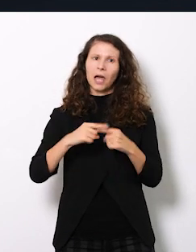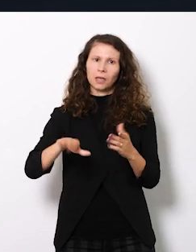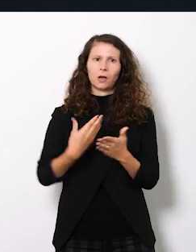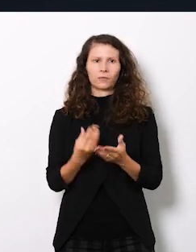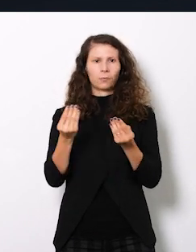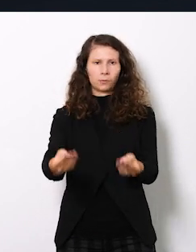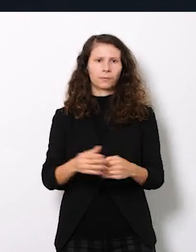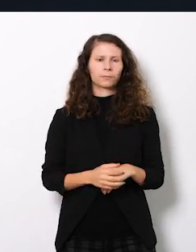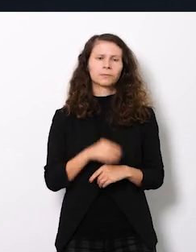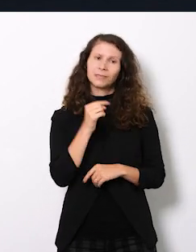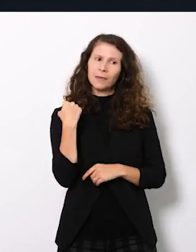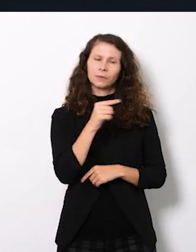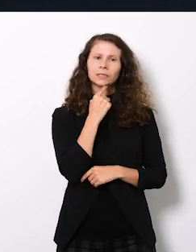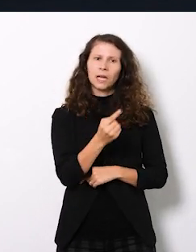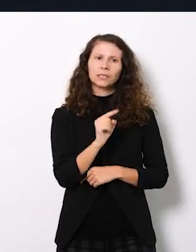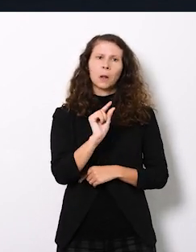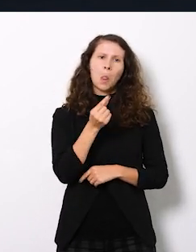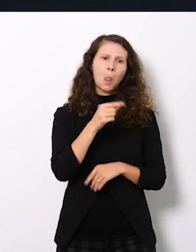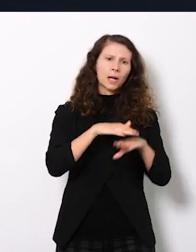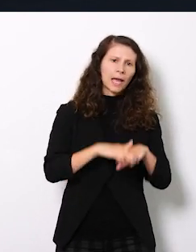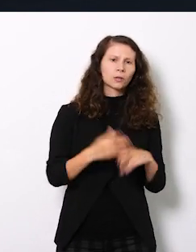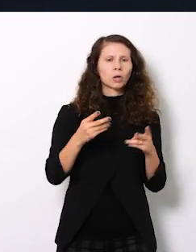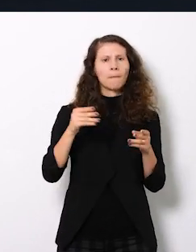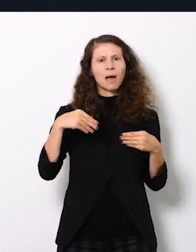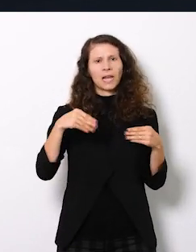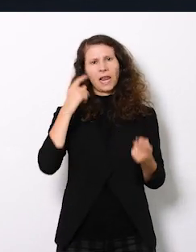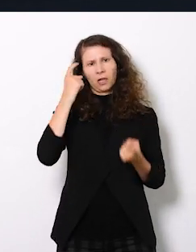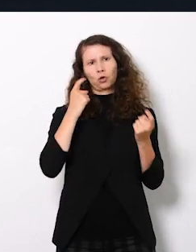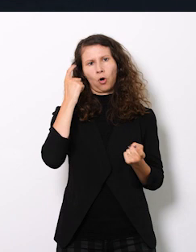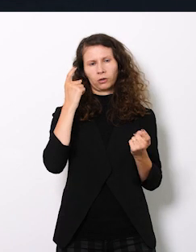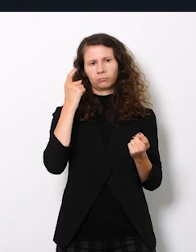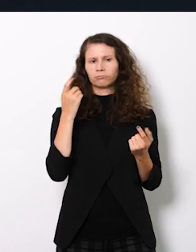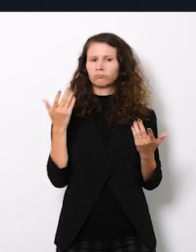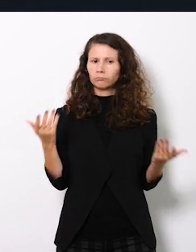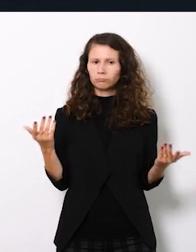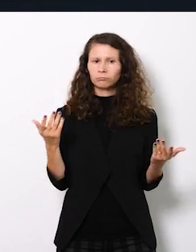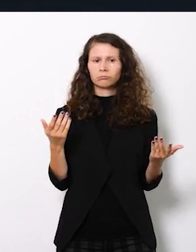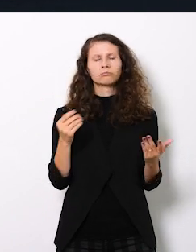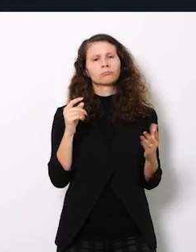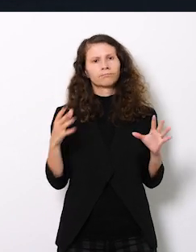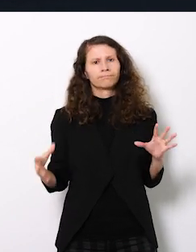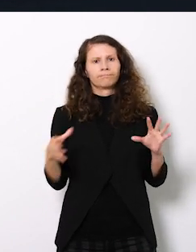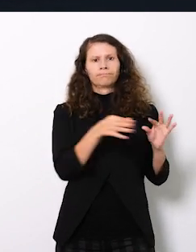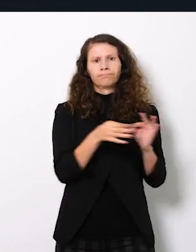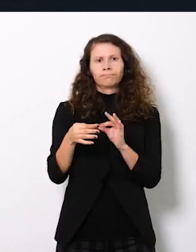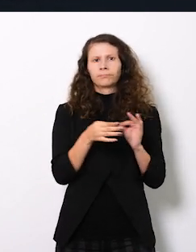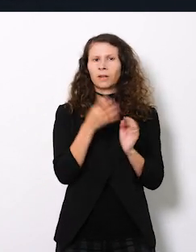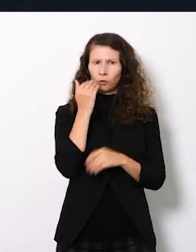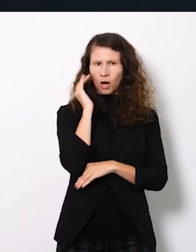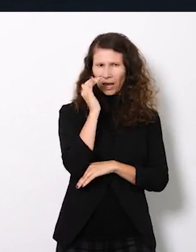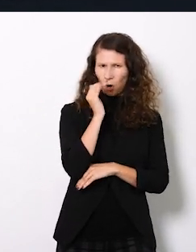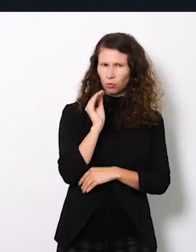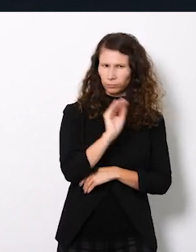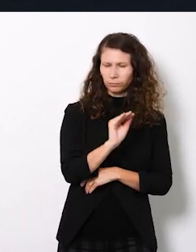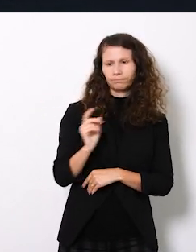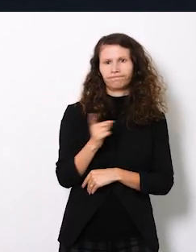Rente und materielle Sorgen angesprochen haben, dann doch auch noch in Erinnerung rufen, dass die FDP sich ja stark macht für